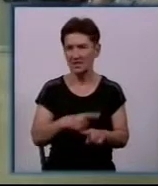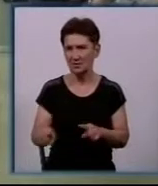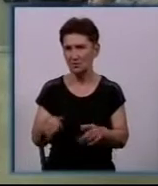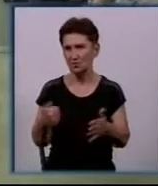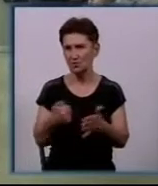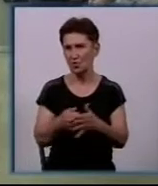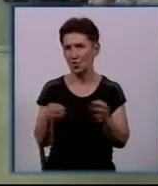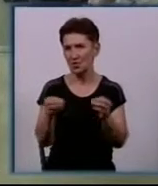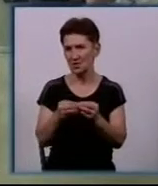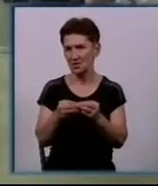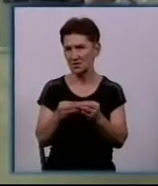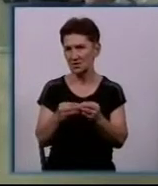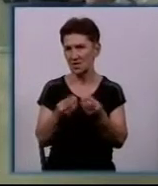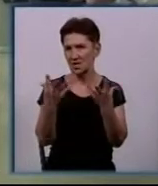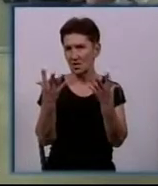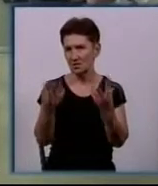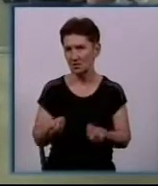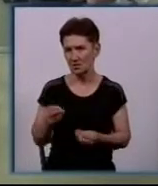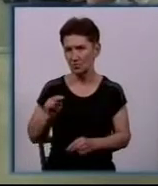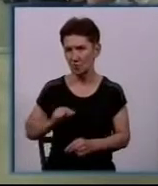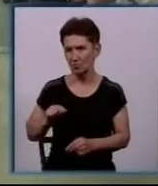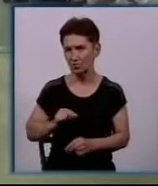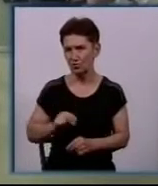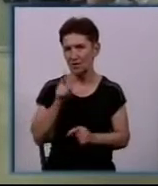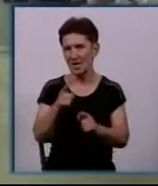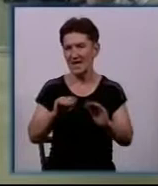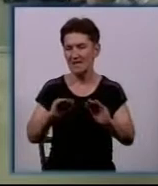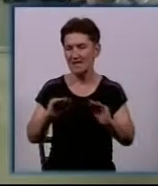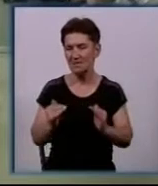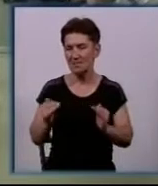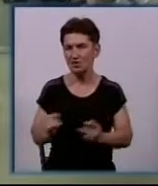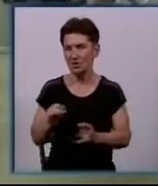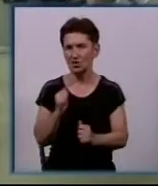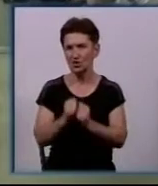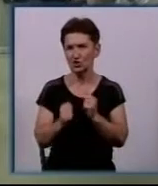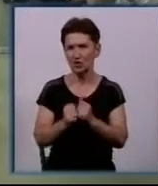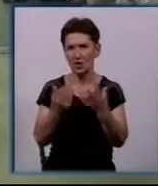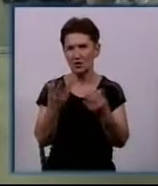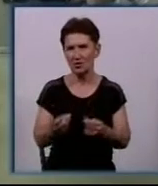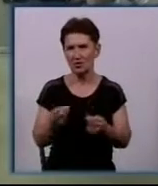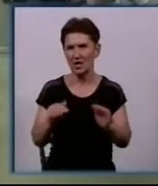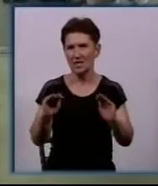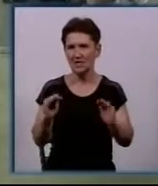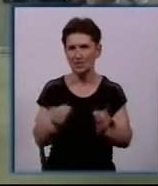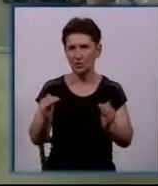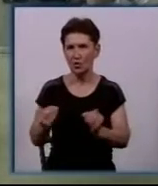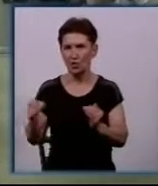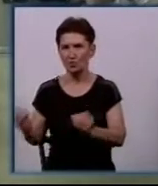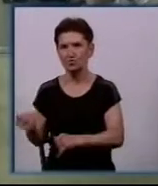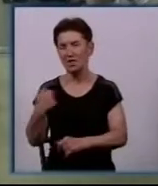10 робочих днів у терміновому порядку. Тобто зменшується і щодня цей термін скорочується, я думаю, що